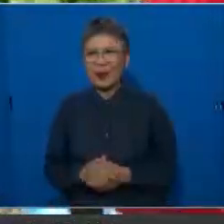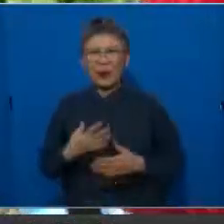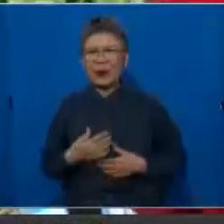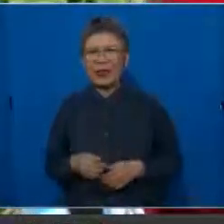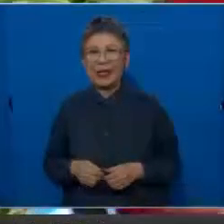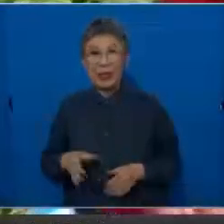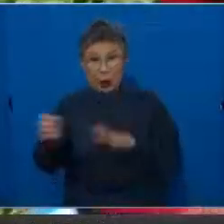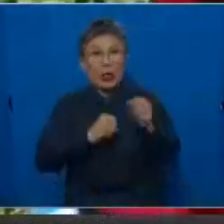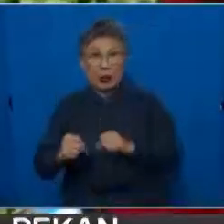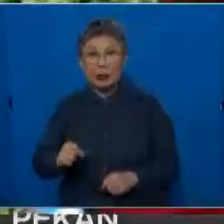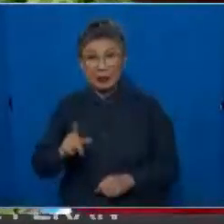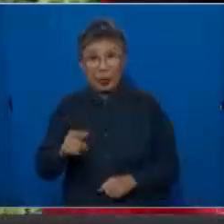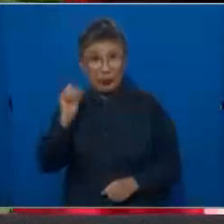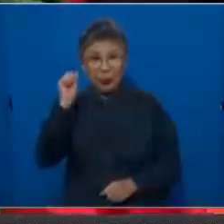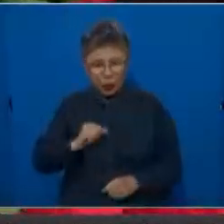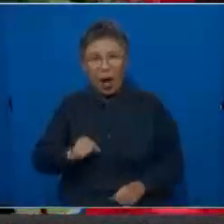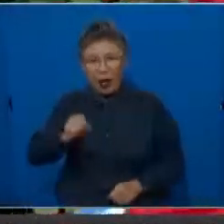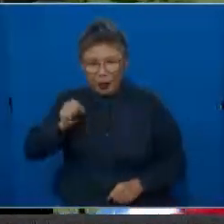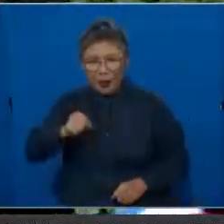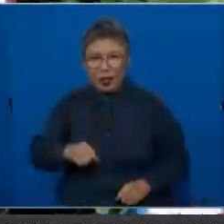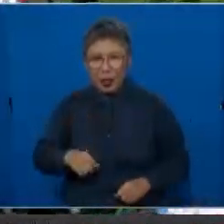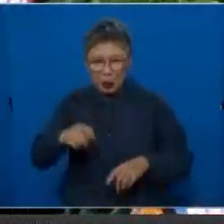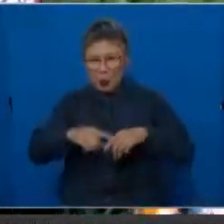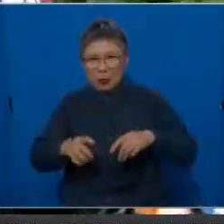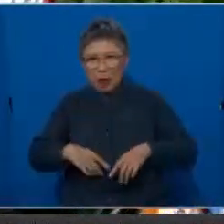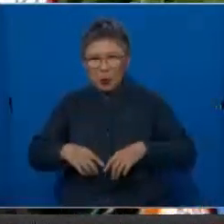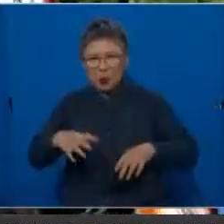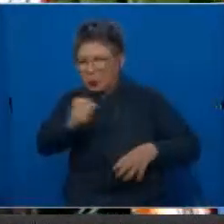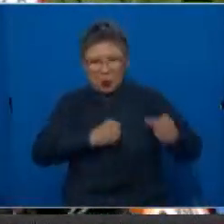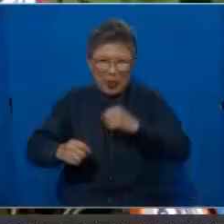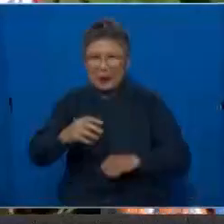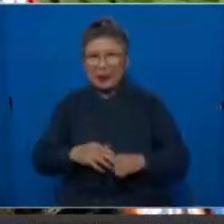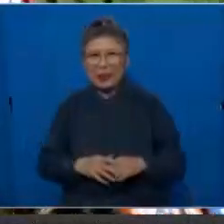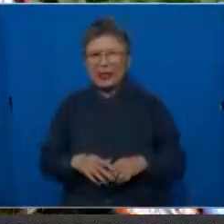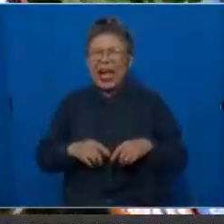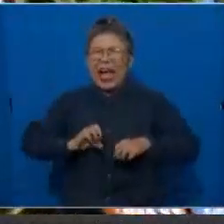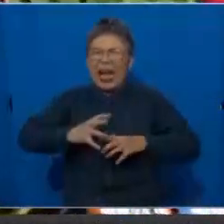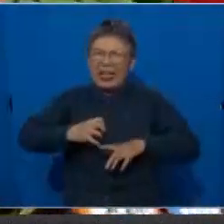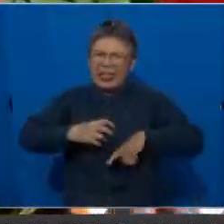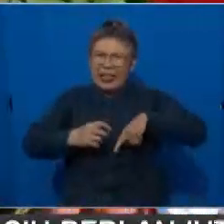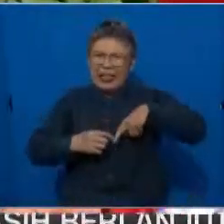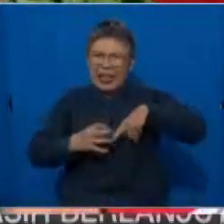Tadi sempat berebut sama warga yang lainnya, Ibu? Ya, sampai kaki saya pantai ini, Mas. Sakit. Jatuh.